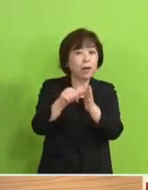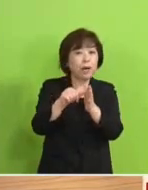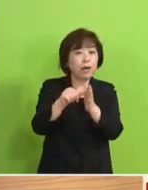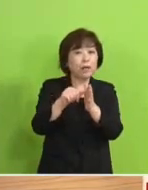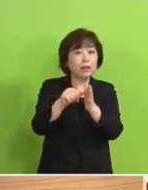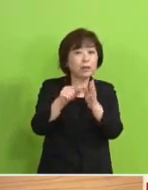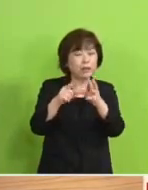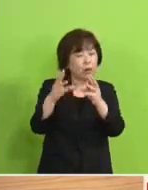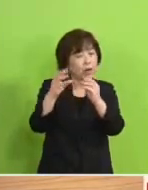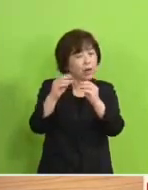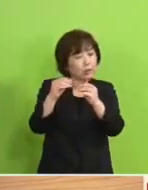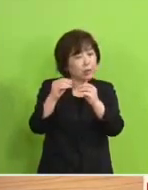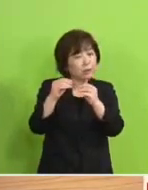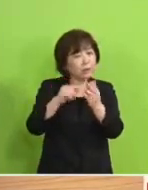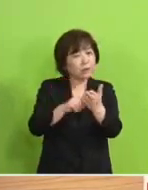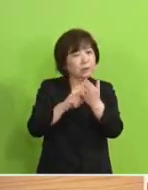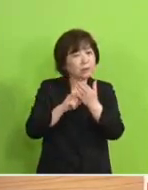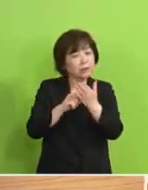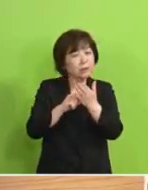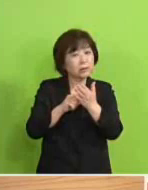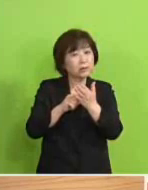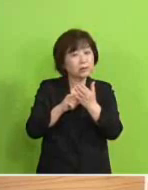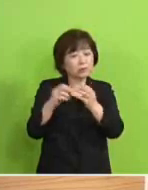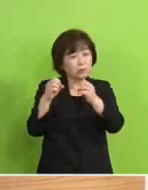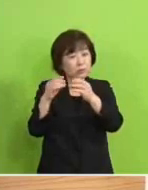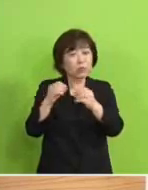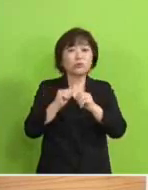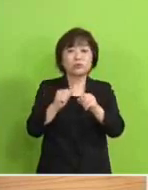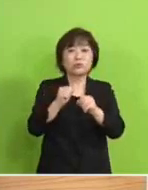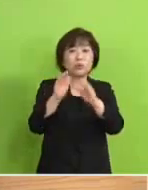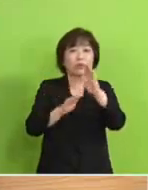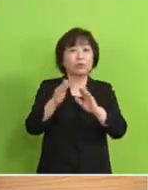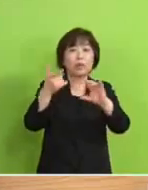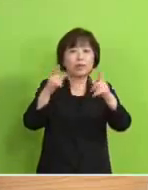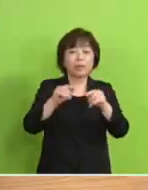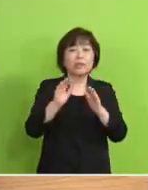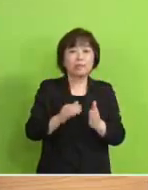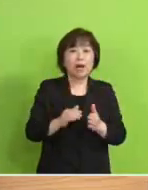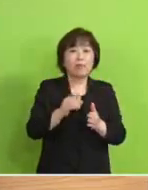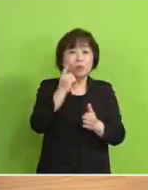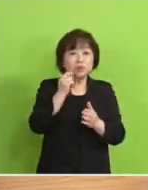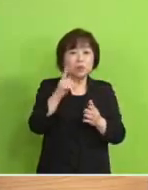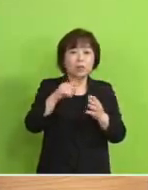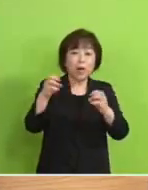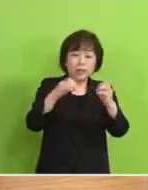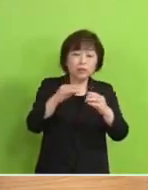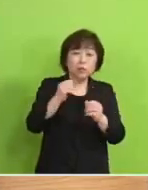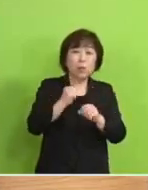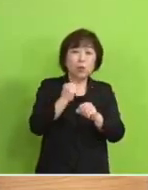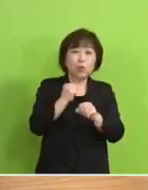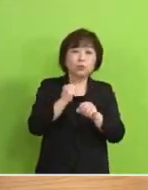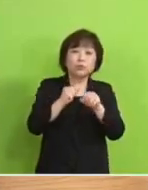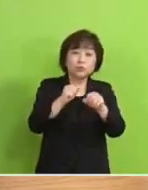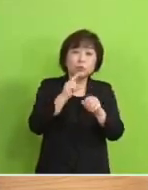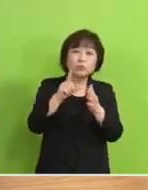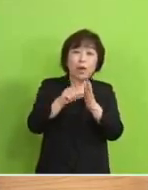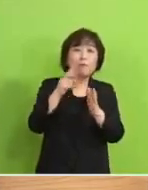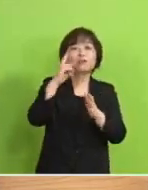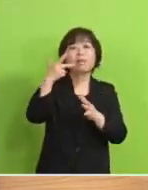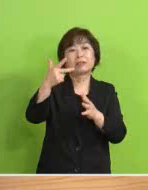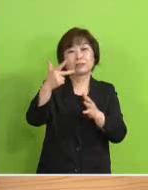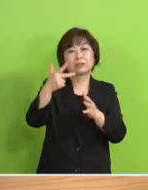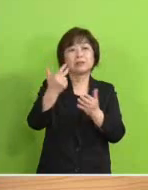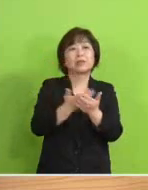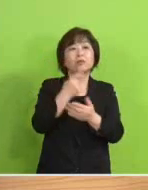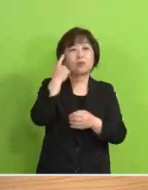に上がるようなレベルの感染状況ではありませんので、今はやっぱり上がるとすれば松山市ということになります。